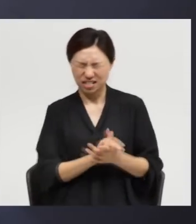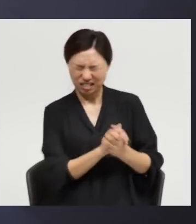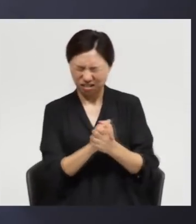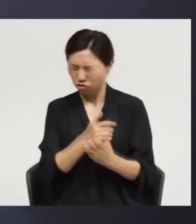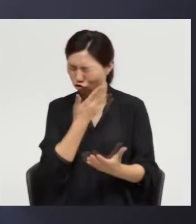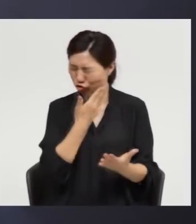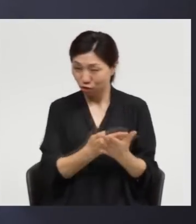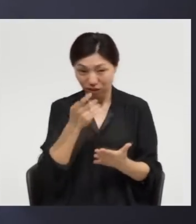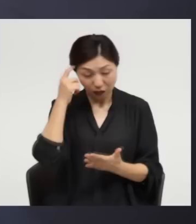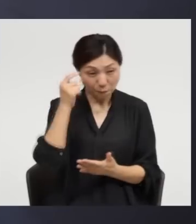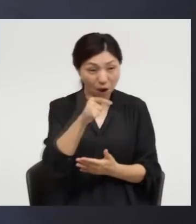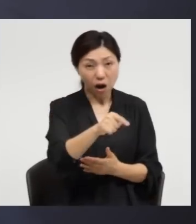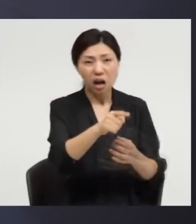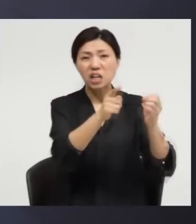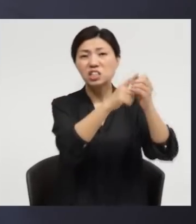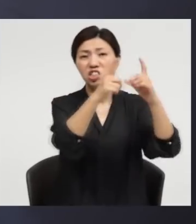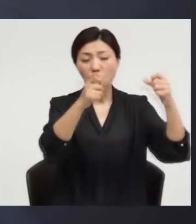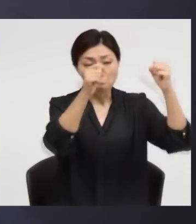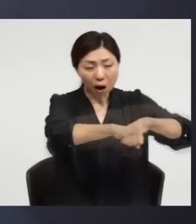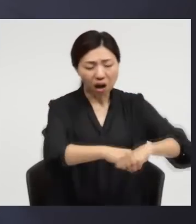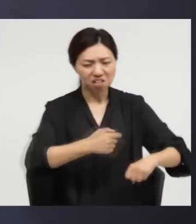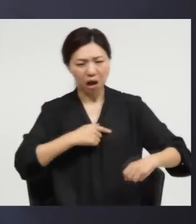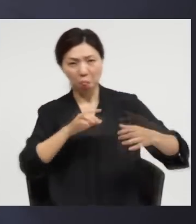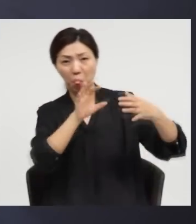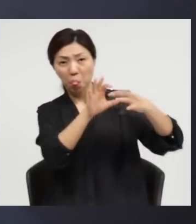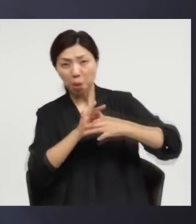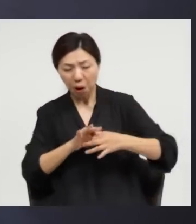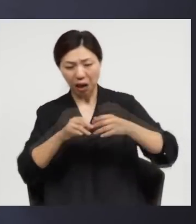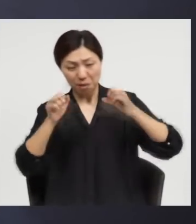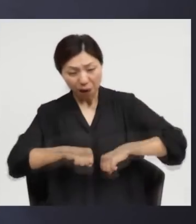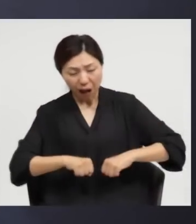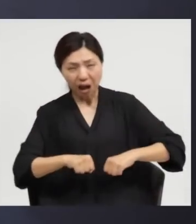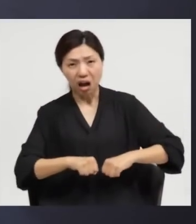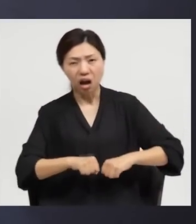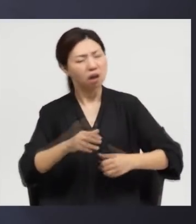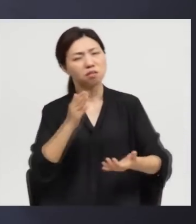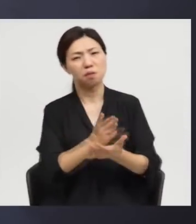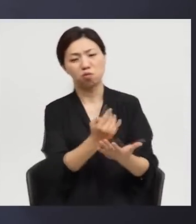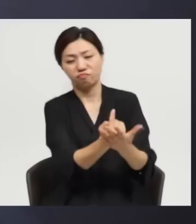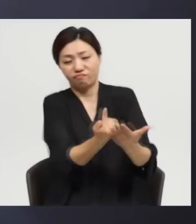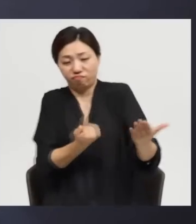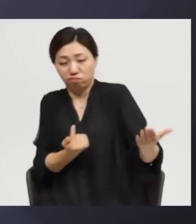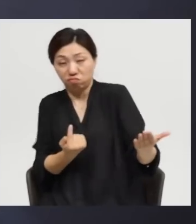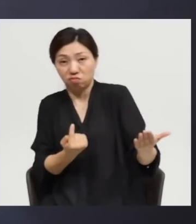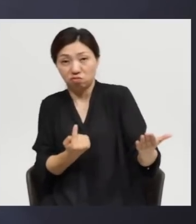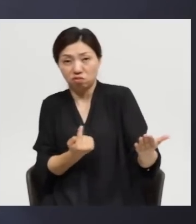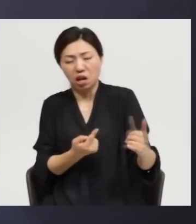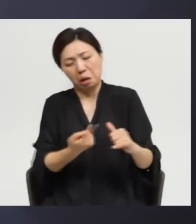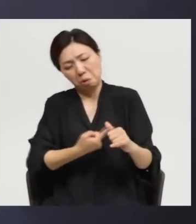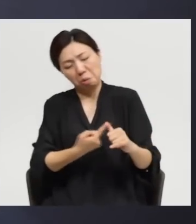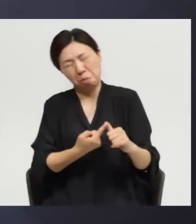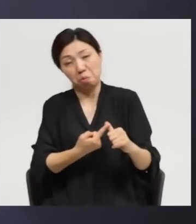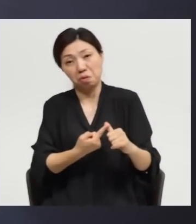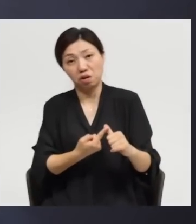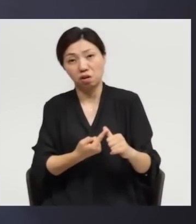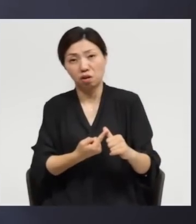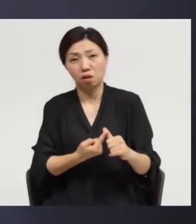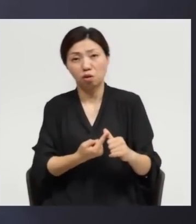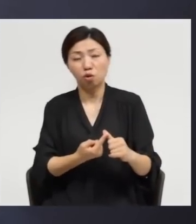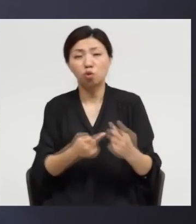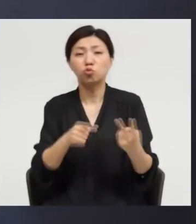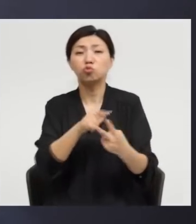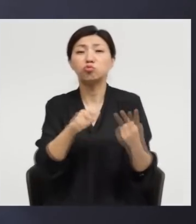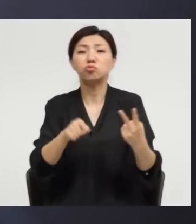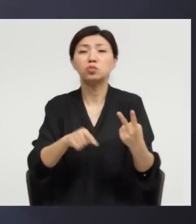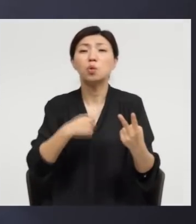우리를 중요시하면 같이 망해가 죽든지, 안 그러면 나는 빠지고 욕 좀 얻어먹든지, 그건